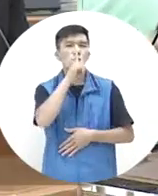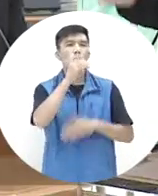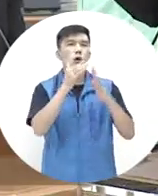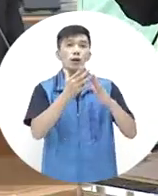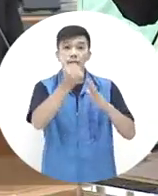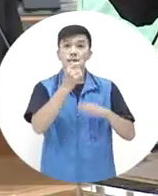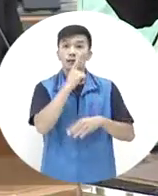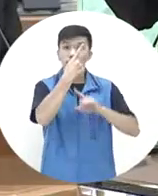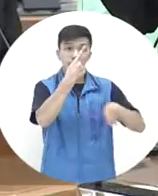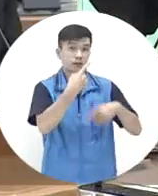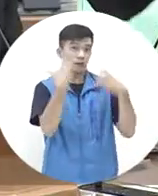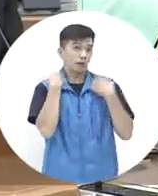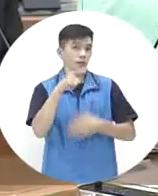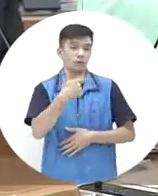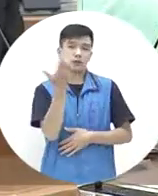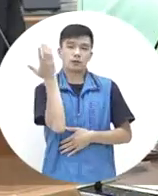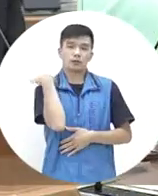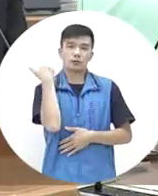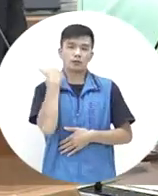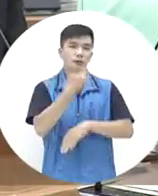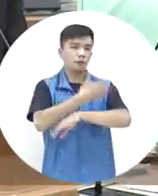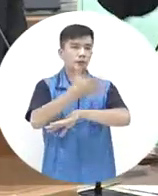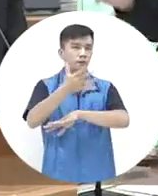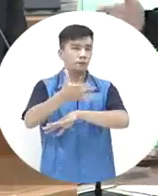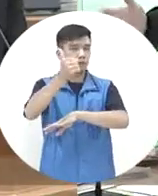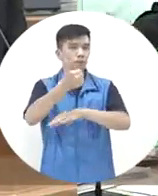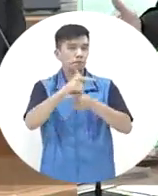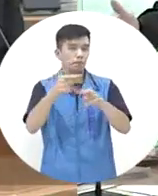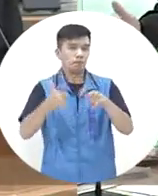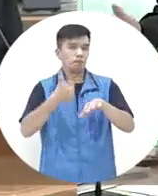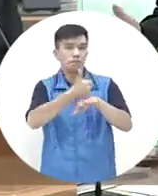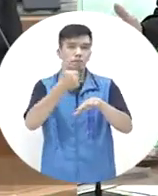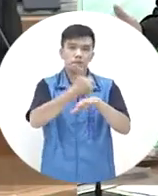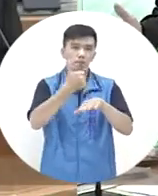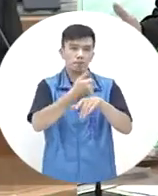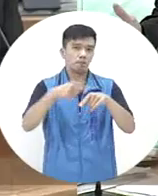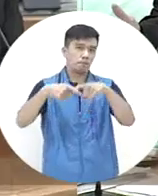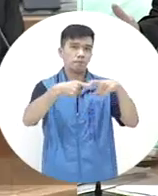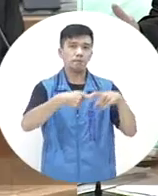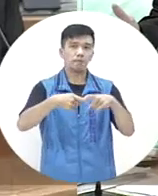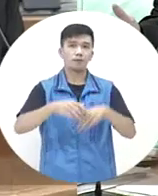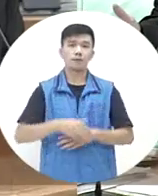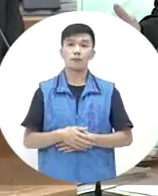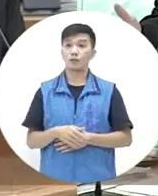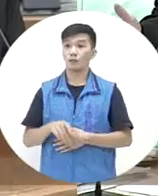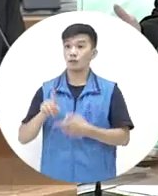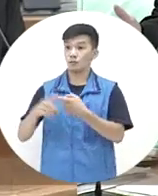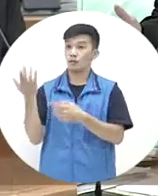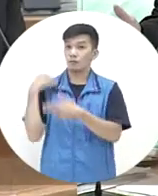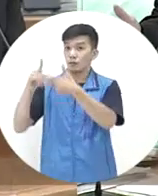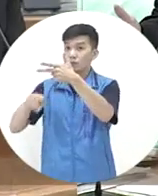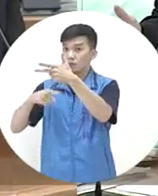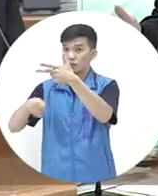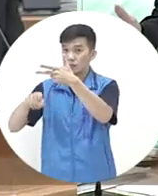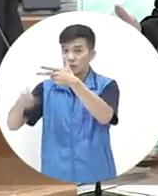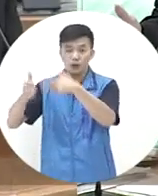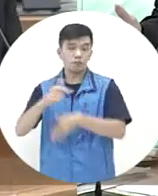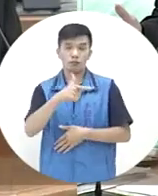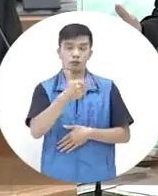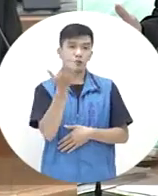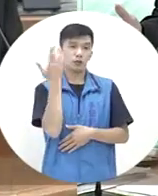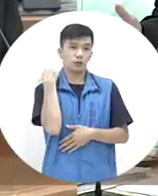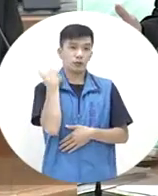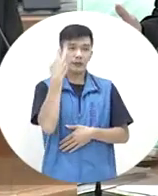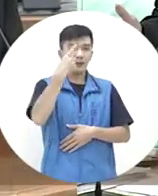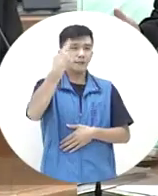道， 从历任很多的县市所长， 从朱立伦时代，然后到侯友宜市长时代， 我也不是只有从朱市长时代，其实从周县长